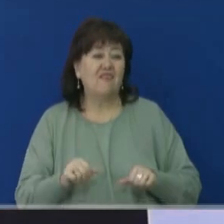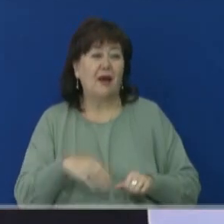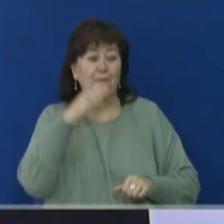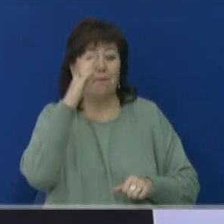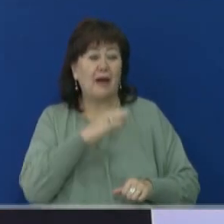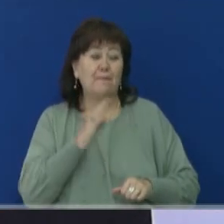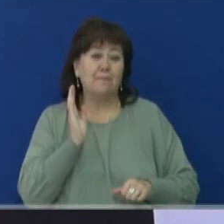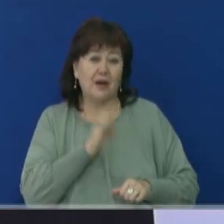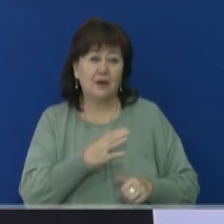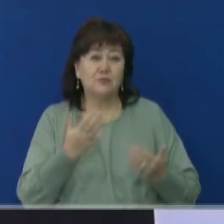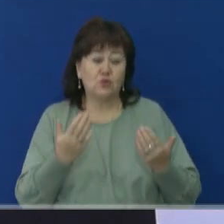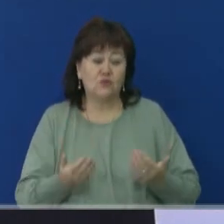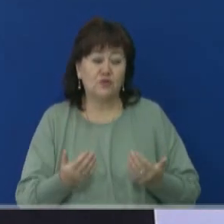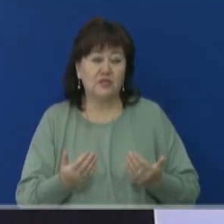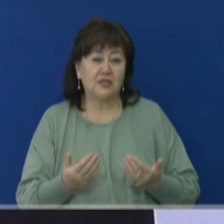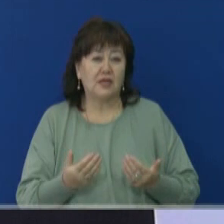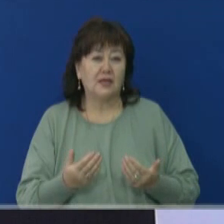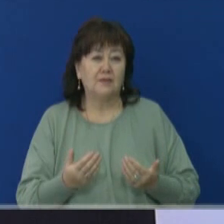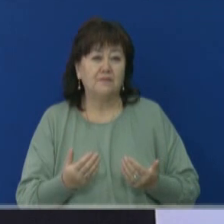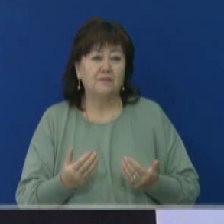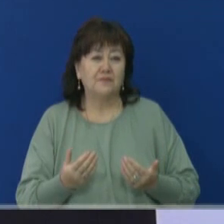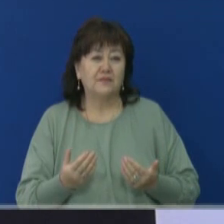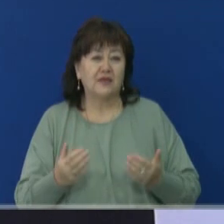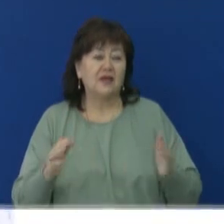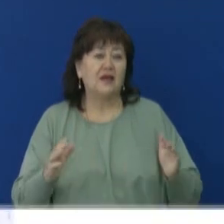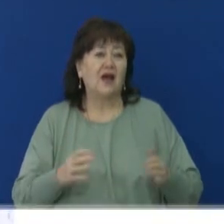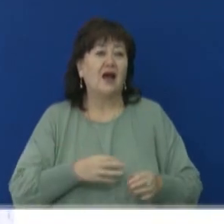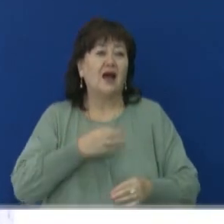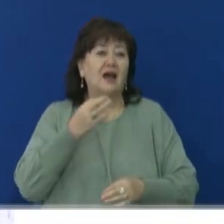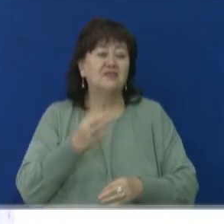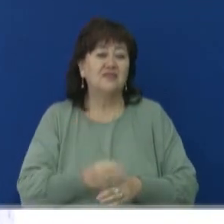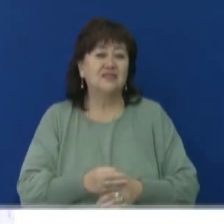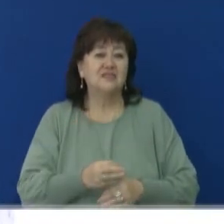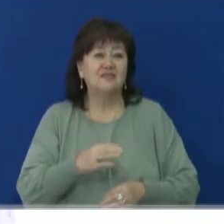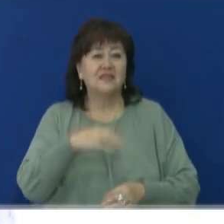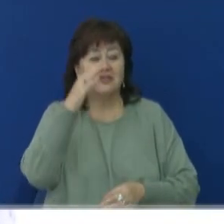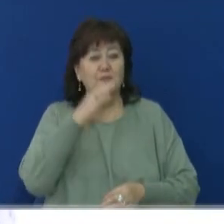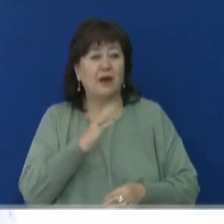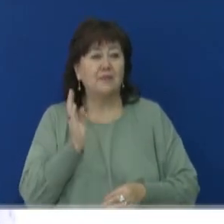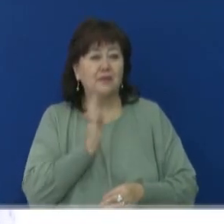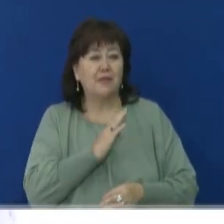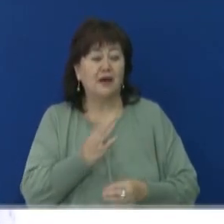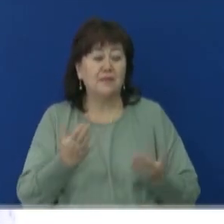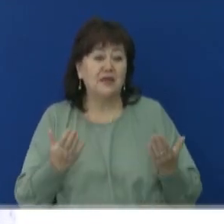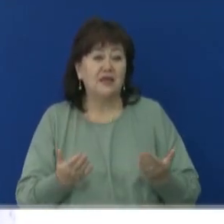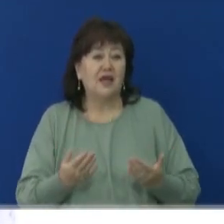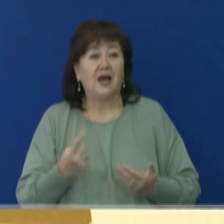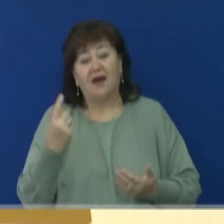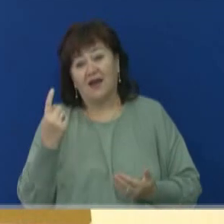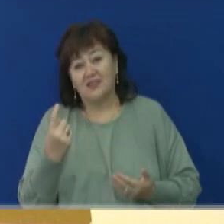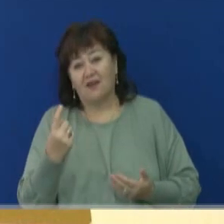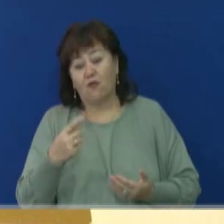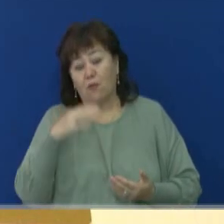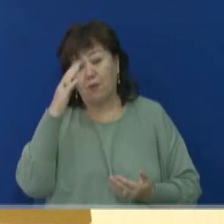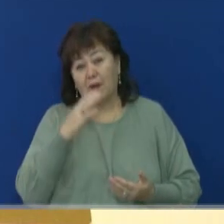мен тәрбиелеуден немесе алимент төлеуден жалтарған жағдайда, баланың жауапкершілігі ата-аналардың біріне ғана жүктеліп, екіншісі құқығынан айырылатын